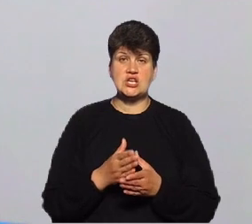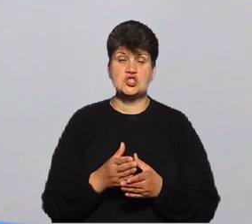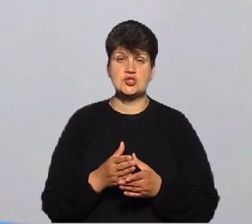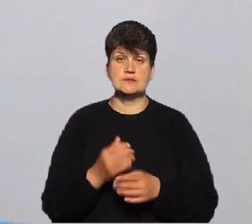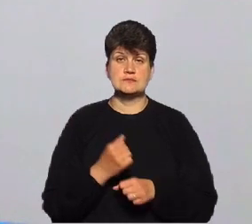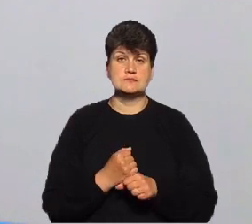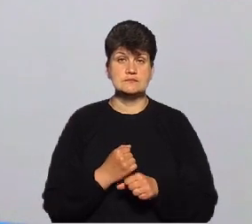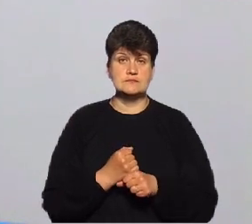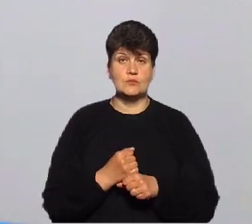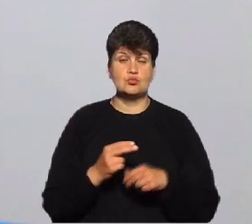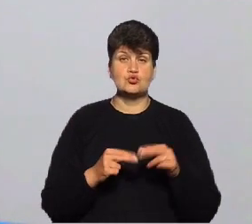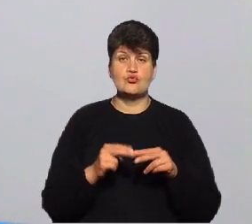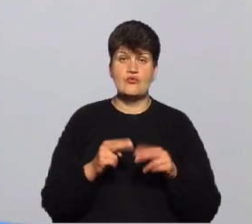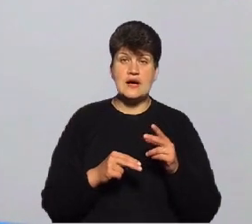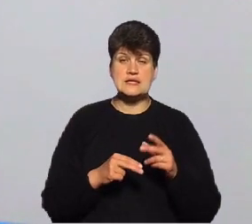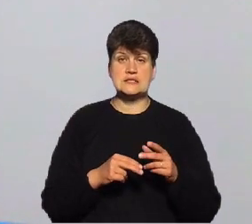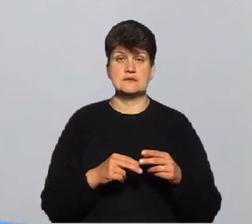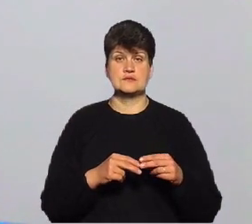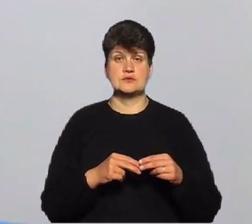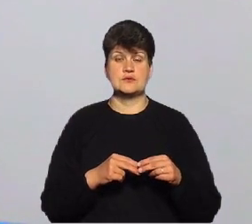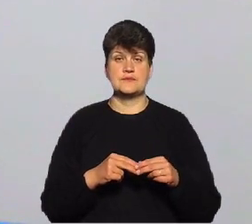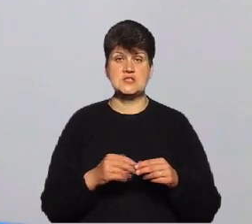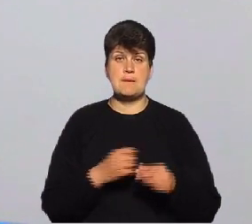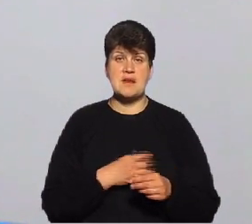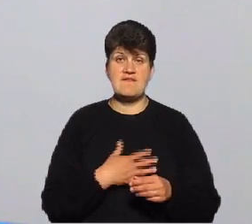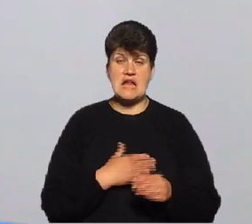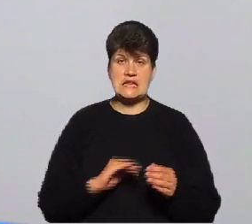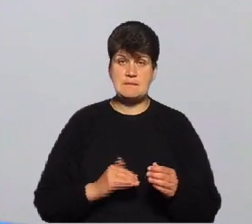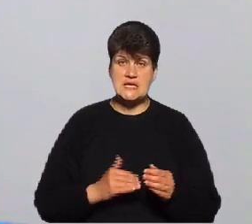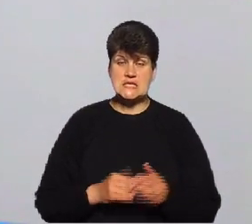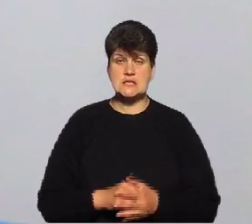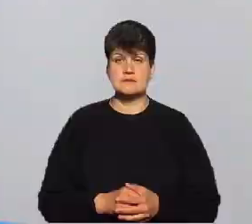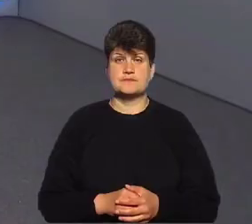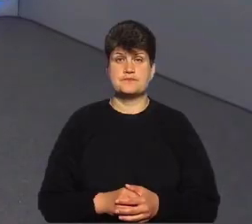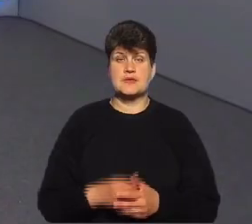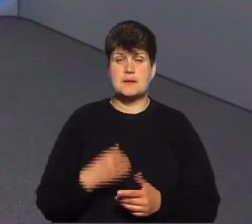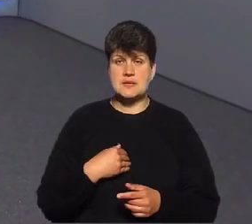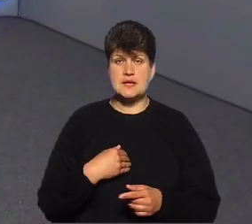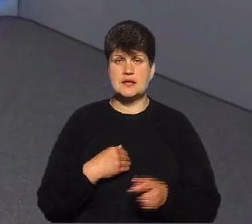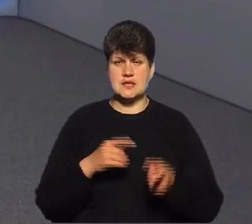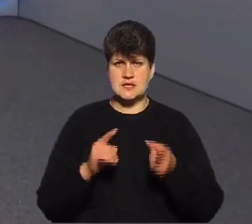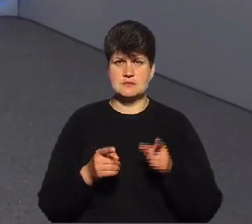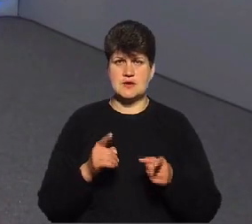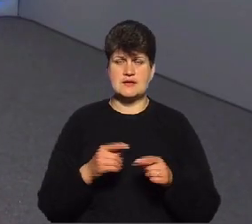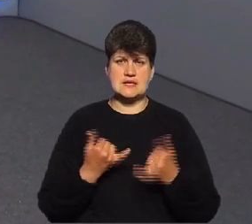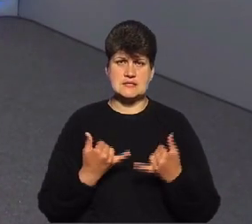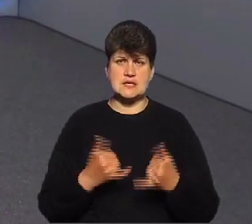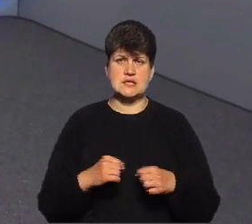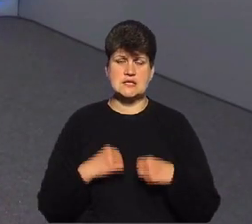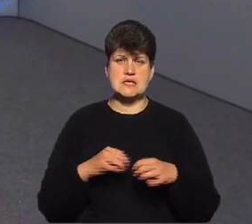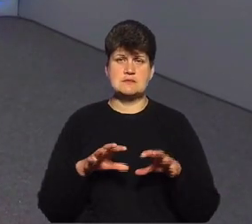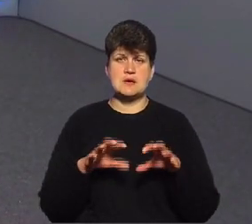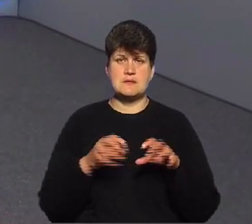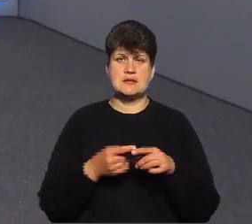Чи чиновництво взагалі? Чи, можливо, приватний бізнес? Я зараз так стараюсь сприймати це все як досвід,